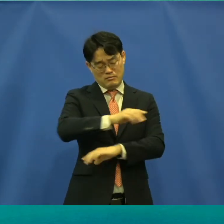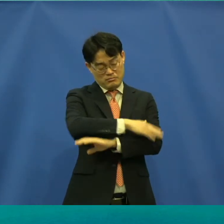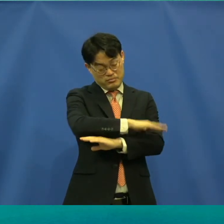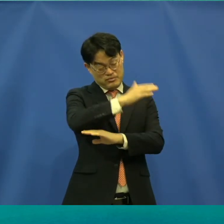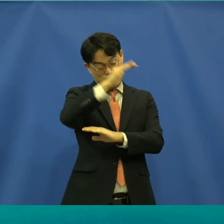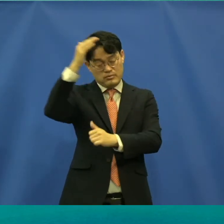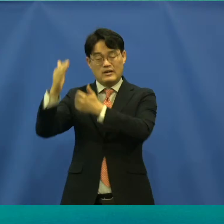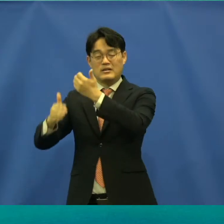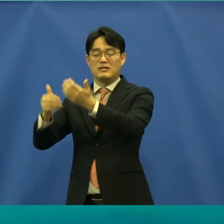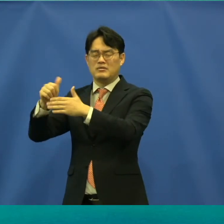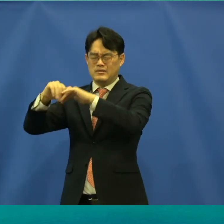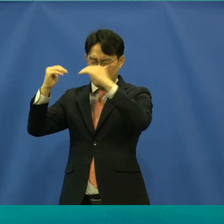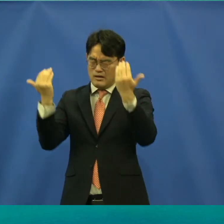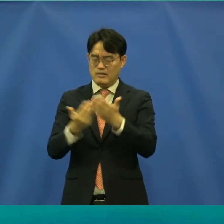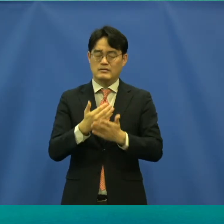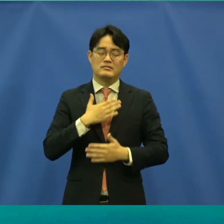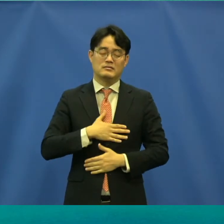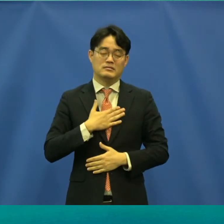않습니다.